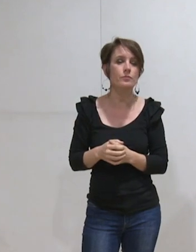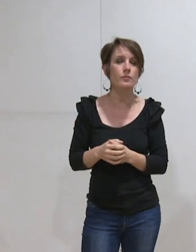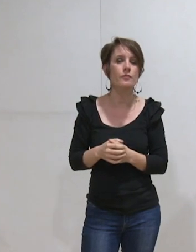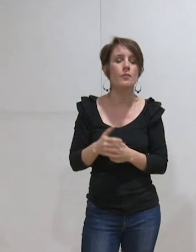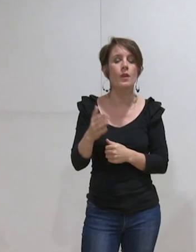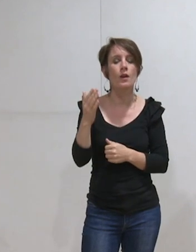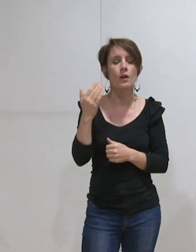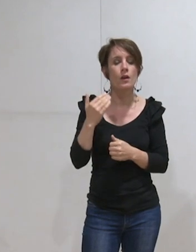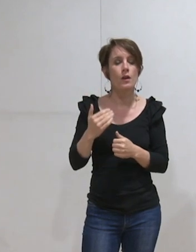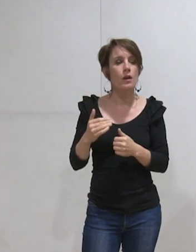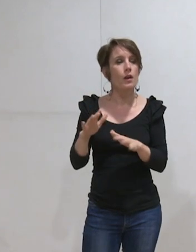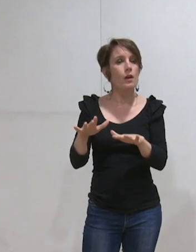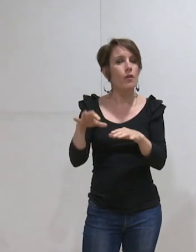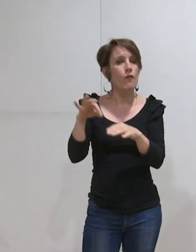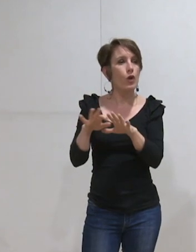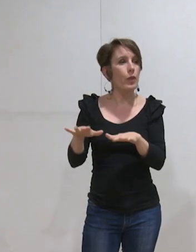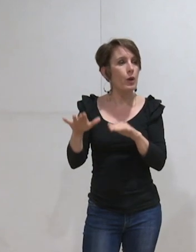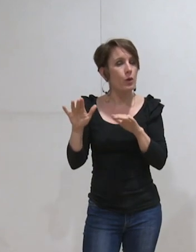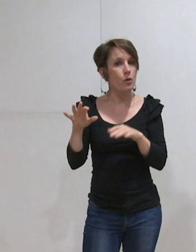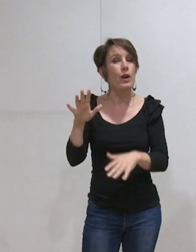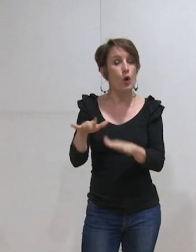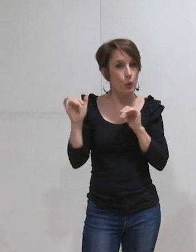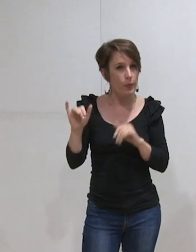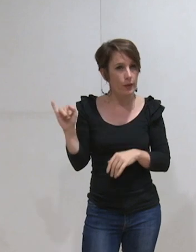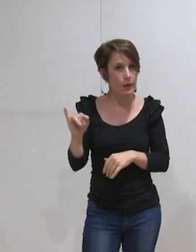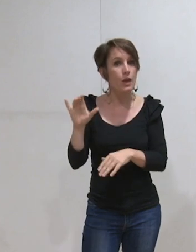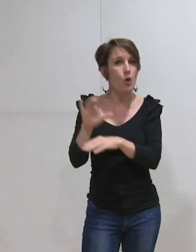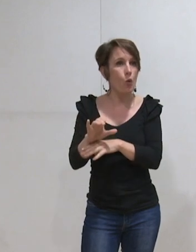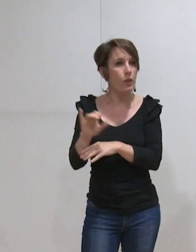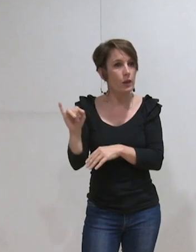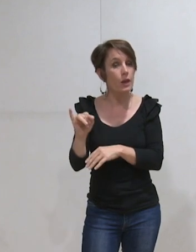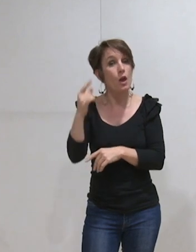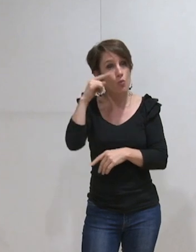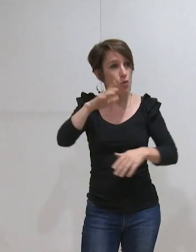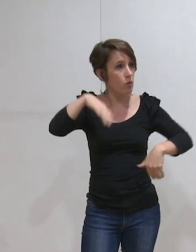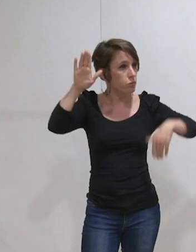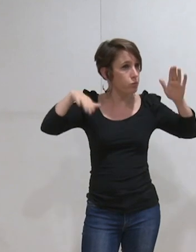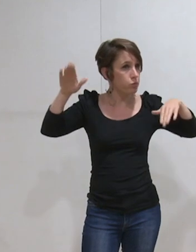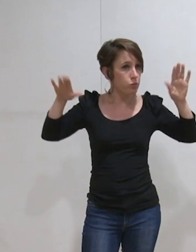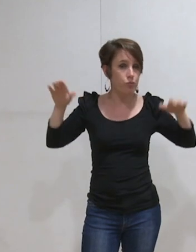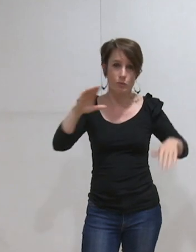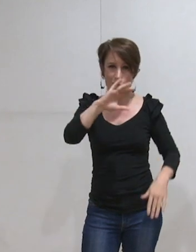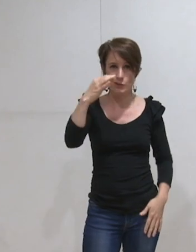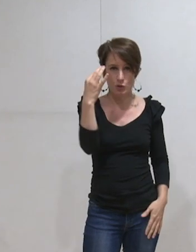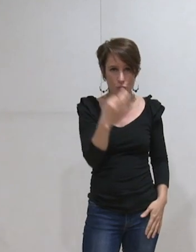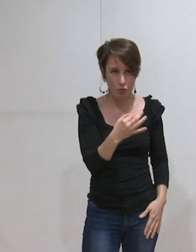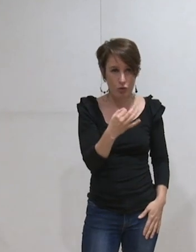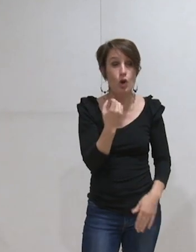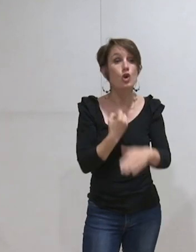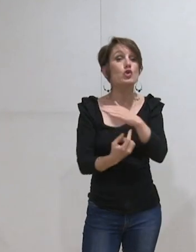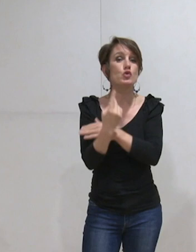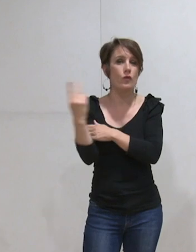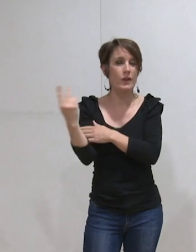qui s'abstient qui est contre qui est pour donc unanimité à l'exception des